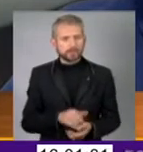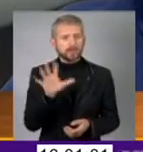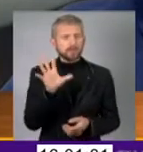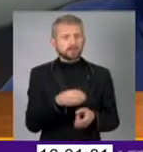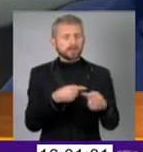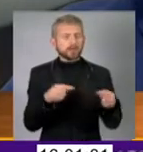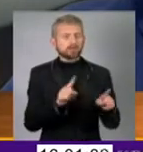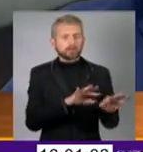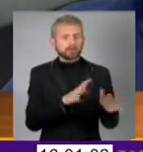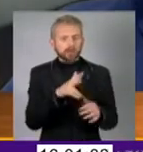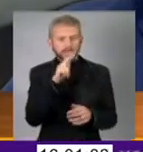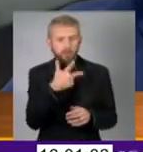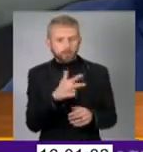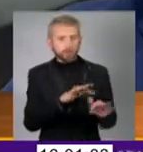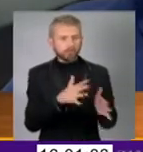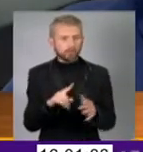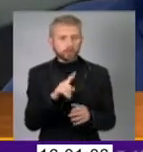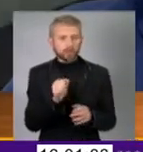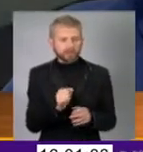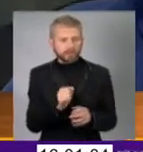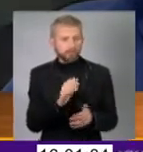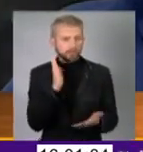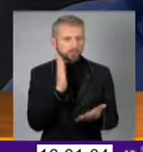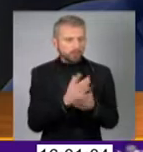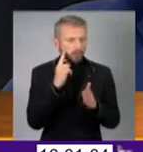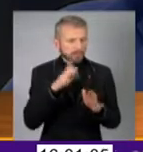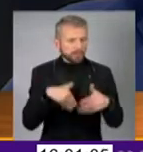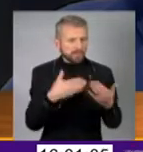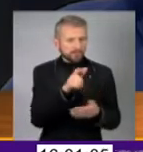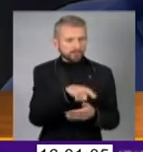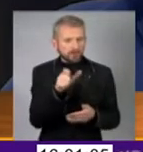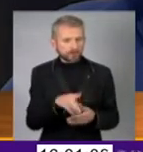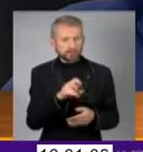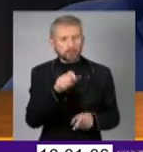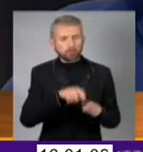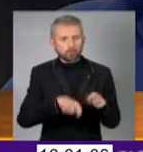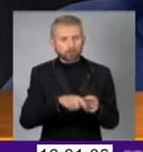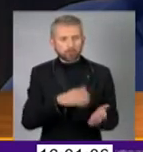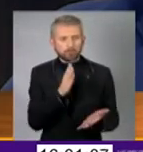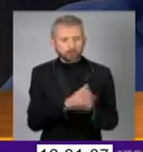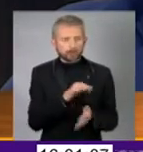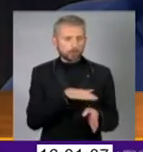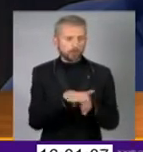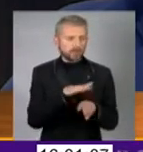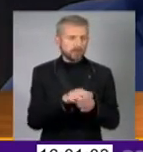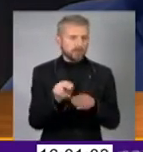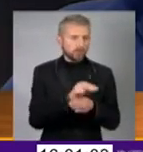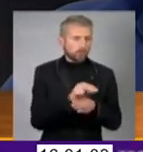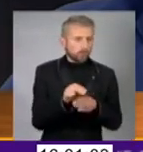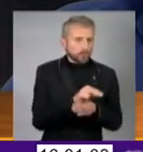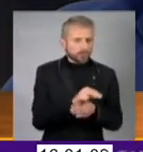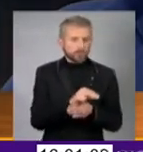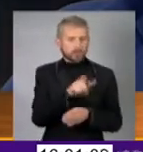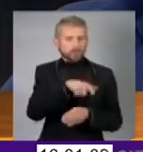речі, які відбуваються 3 роки, вони відбуваються за безпосередньої ініціативи мешканців. І на контролі так само перебувають по реалізації ремонтів